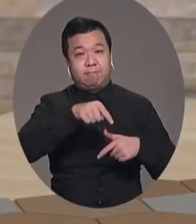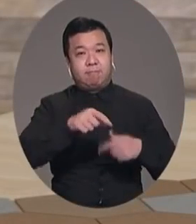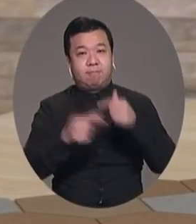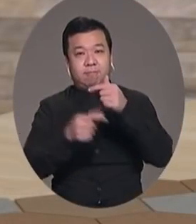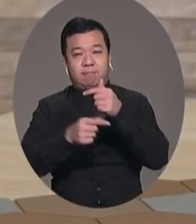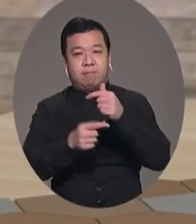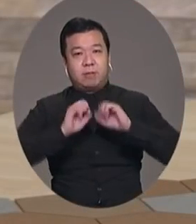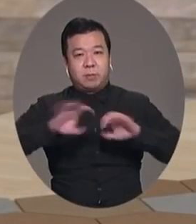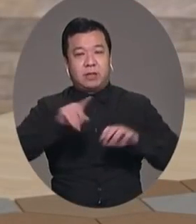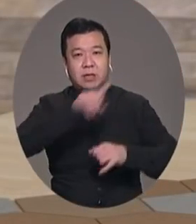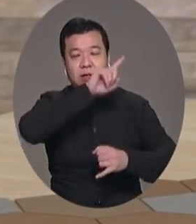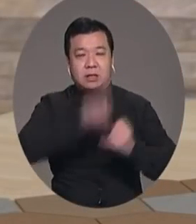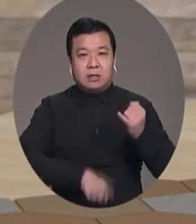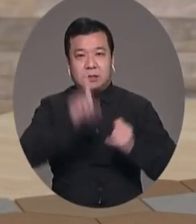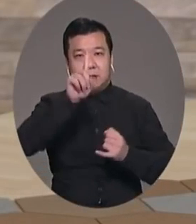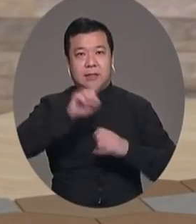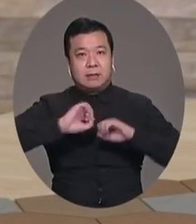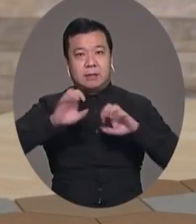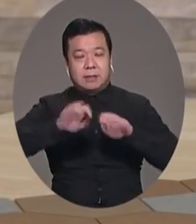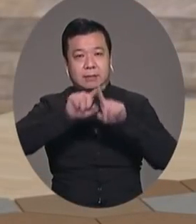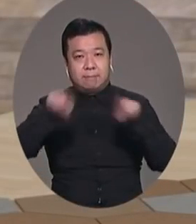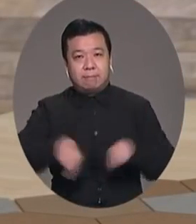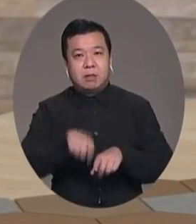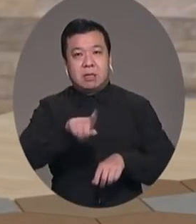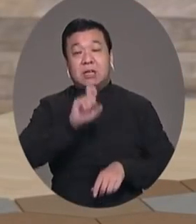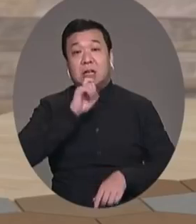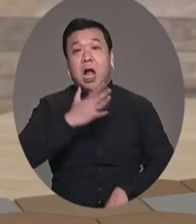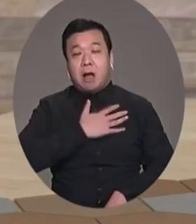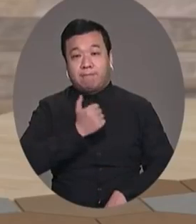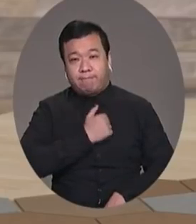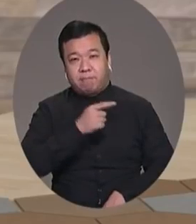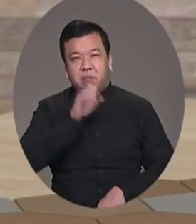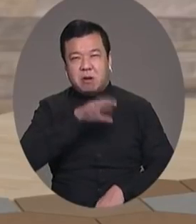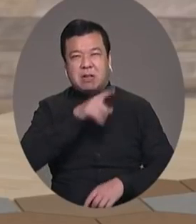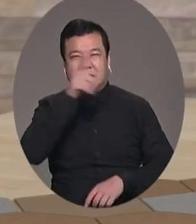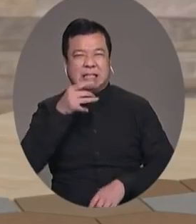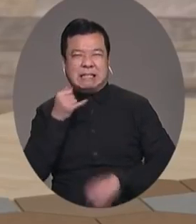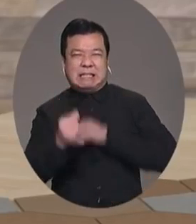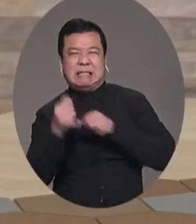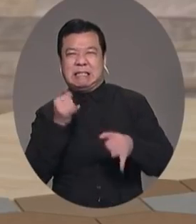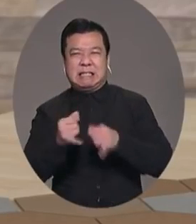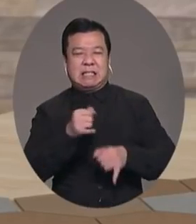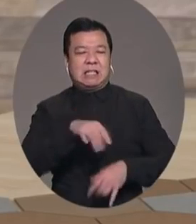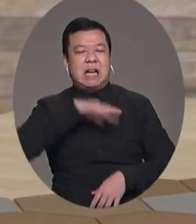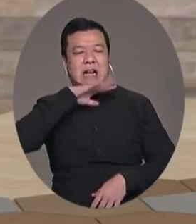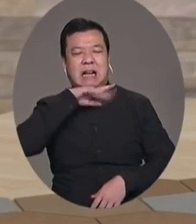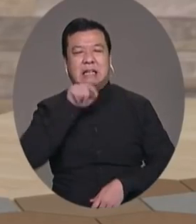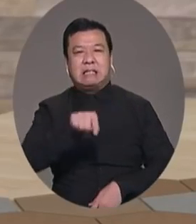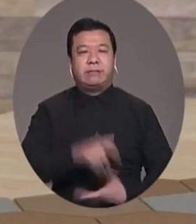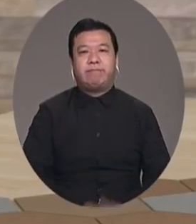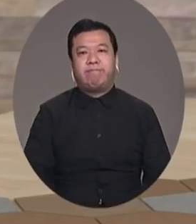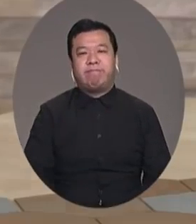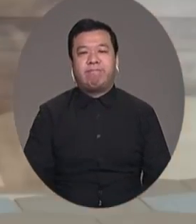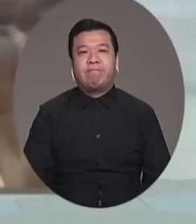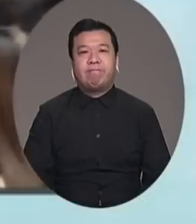10月發表任內最後一份施政報告，她說有心理準備，會被批評假大空和紙上談兵。